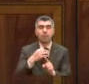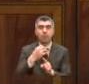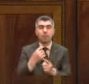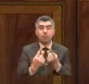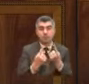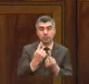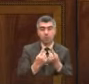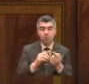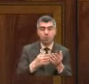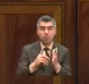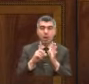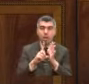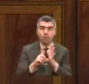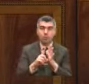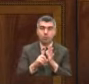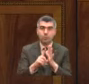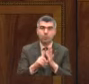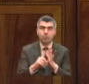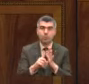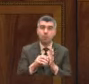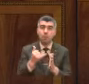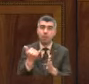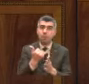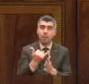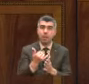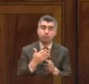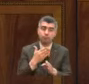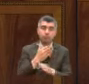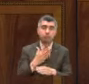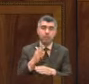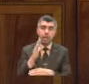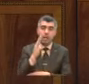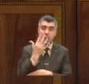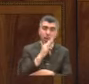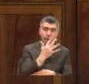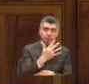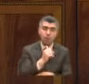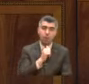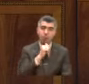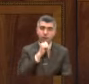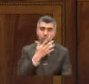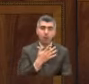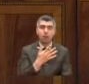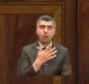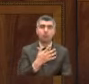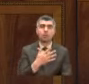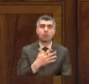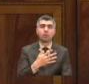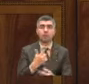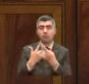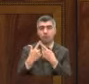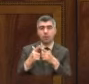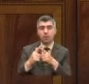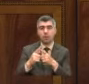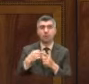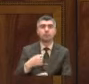الهدف هو نجيبوا قوانين، فلا بد خصني قانون باش يمكن لي ندخل في الغابات، باش يمكن لي ندخل في الماء، باش يمكننا ندخلوا في عدد من